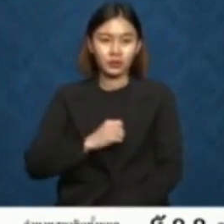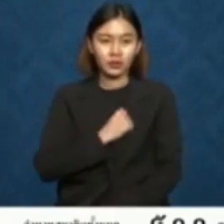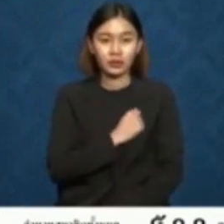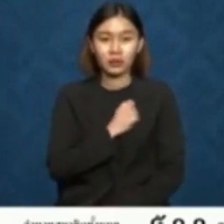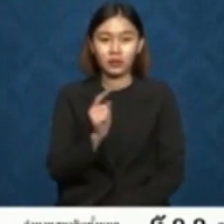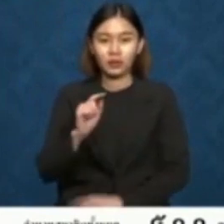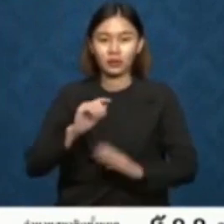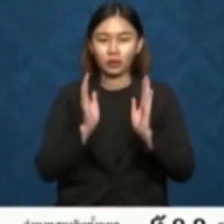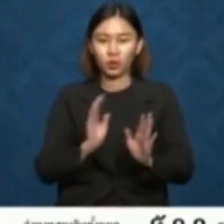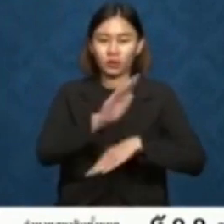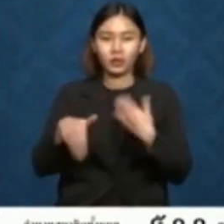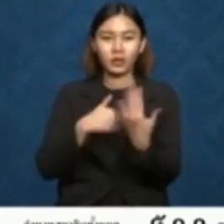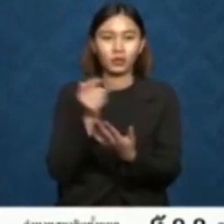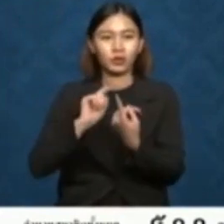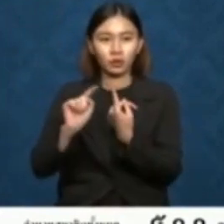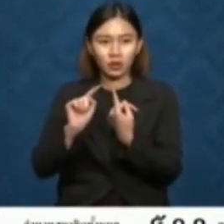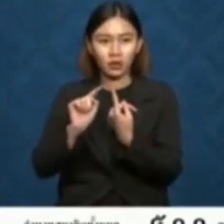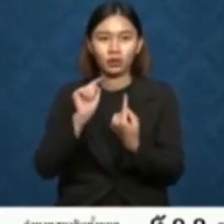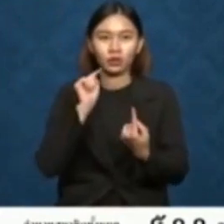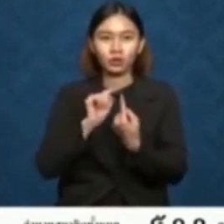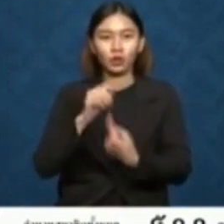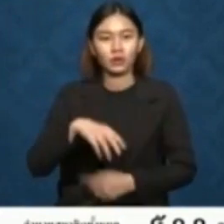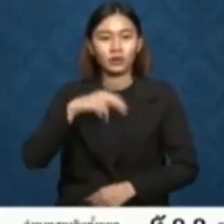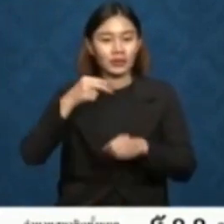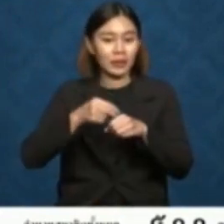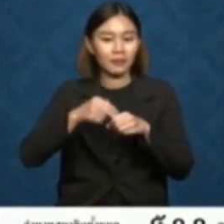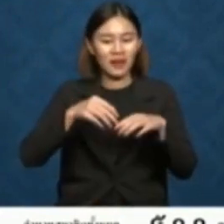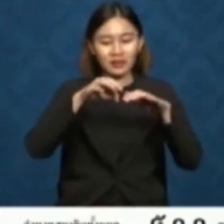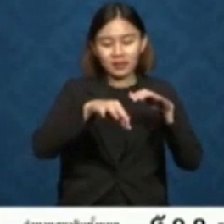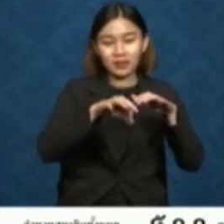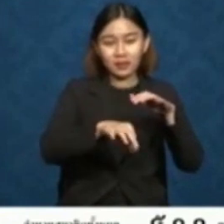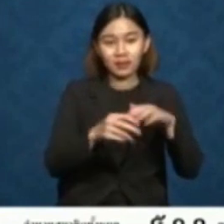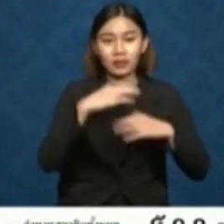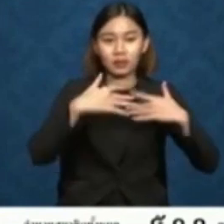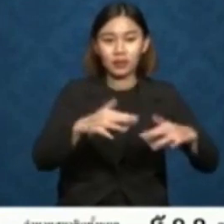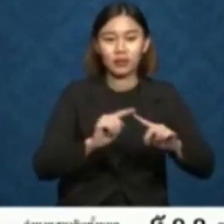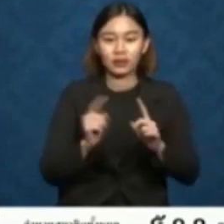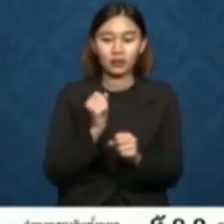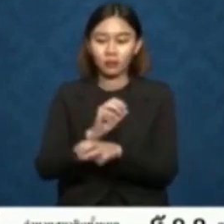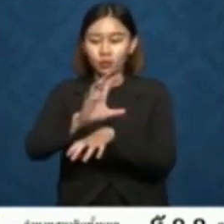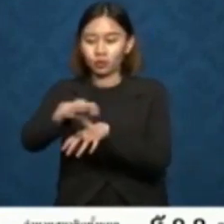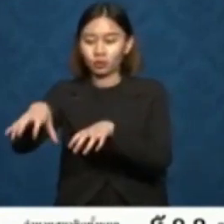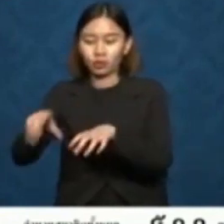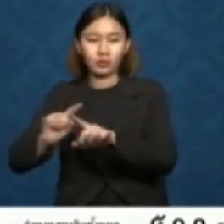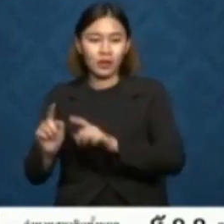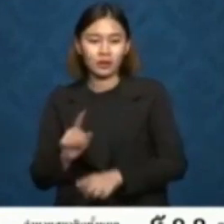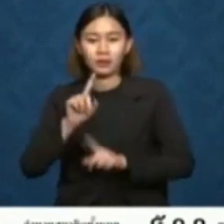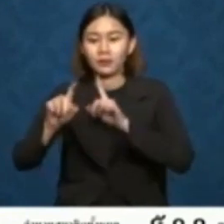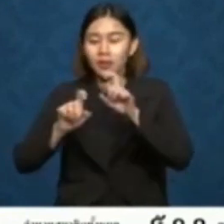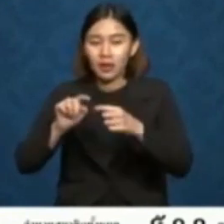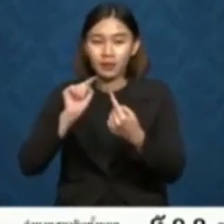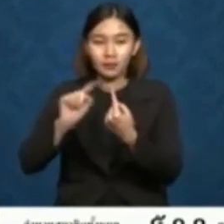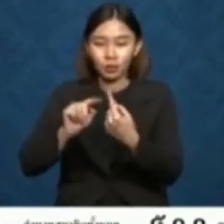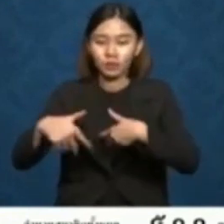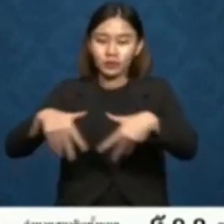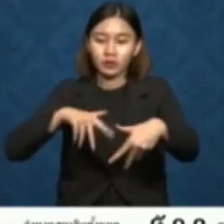ำลังอยู่แต่เหตุการณ์น้ำมันรั่วในทะเลครับแต่ไม่มีหน่วยงานไหนสักหน่วยงานเลยที่ลงไปถามห